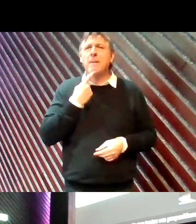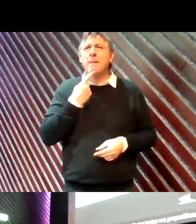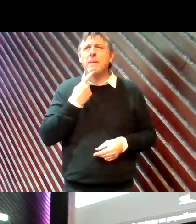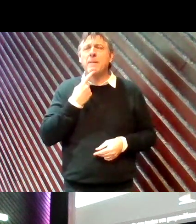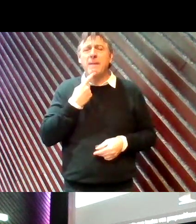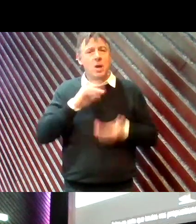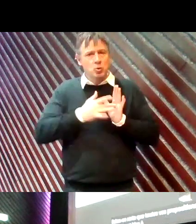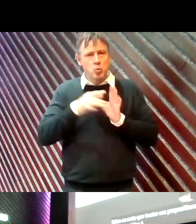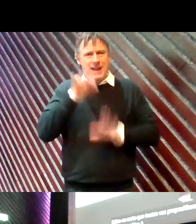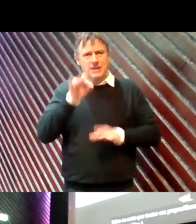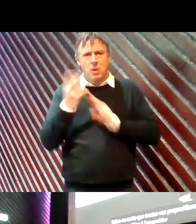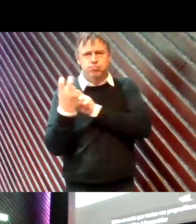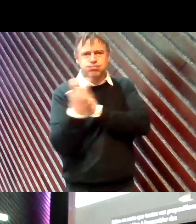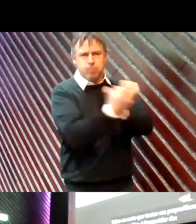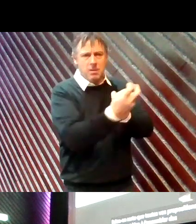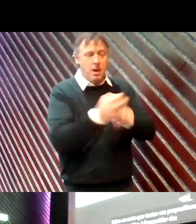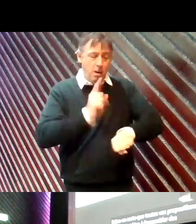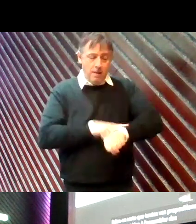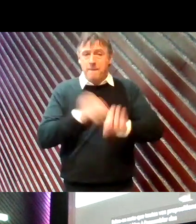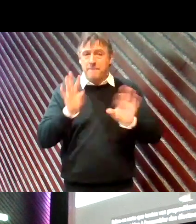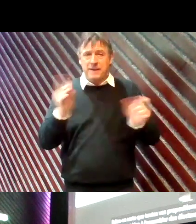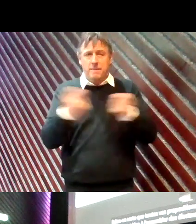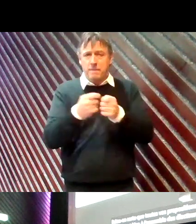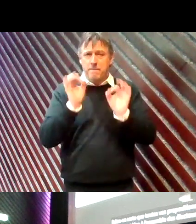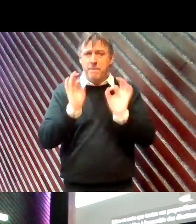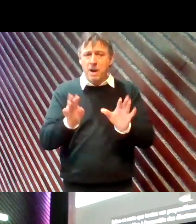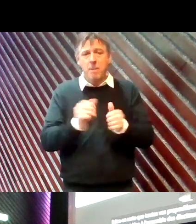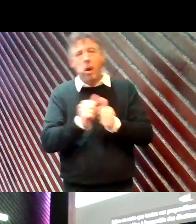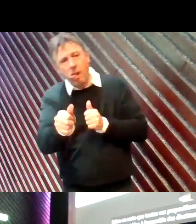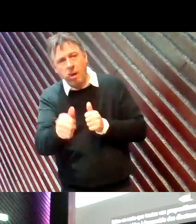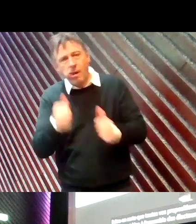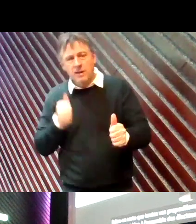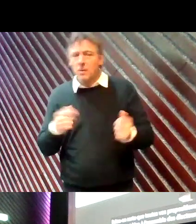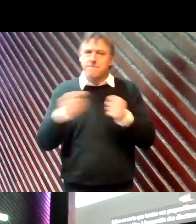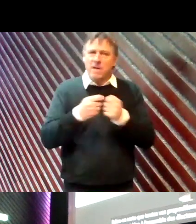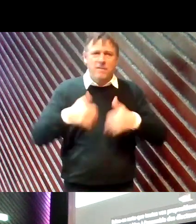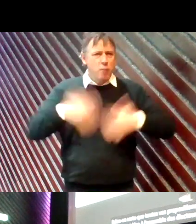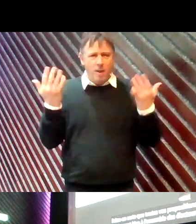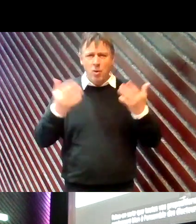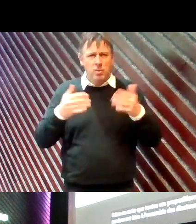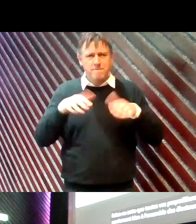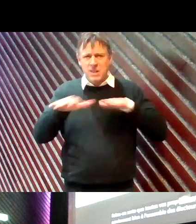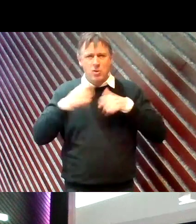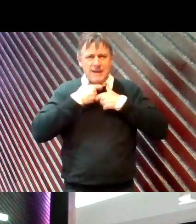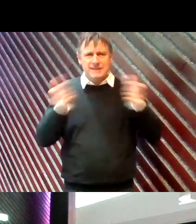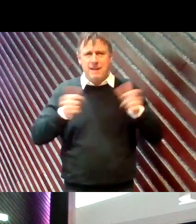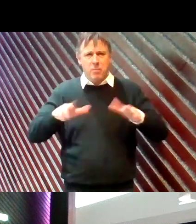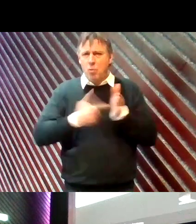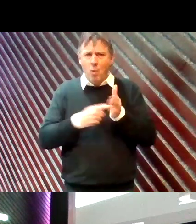en temps réel et que soit encore une fois leur modalité d'accès à cette information-là.